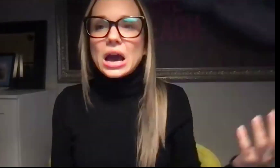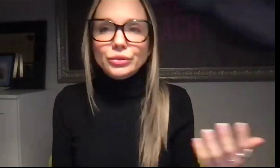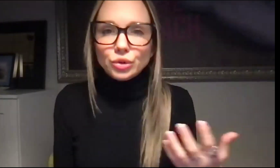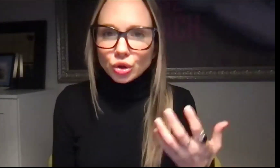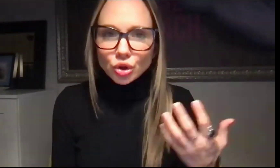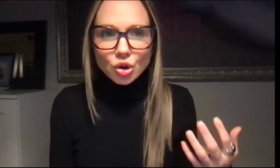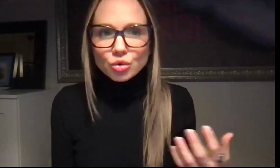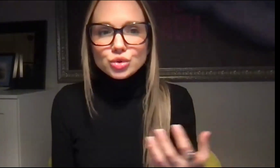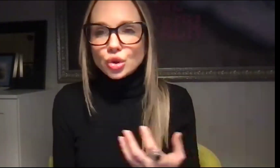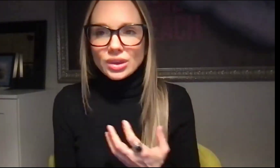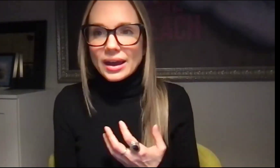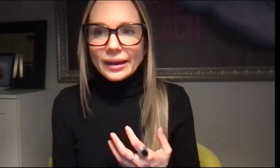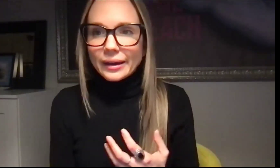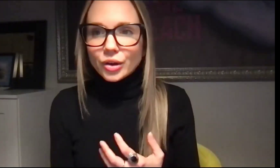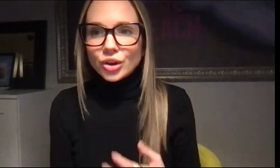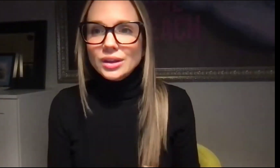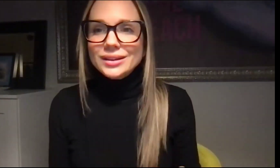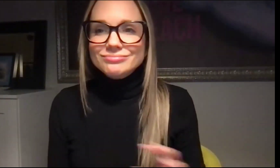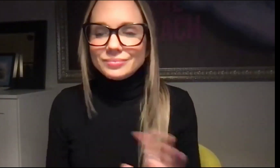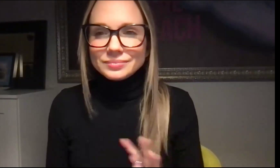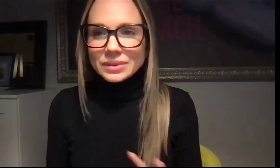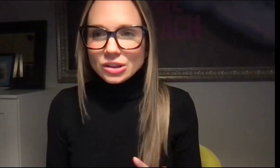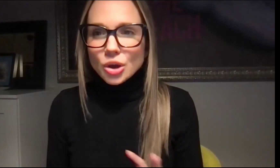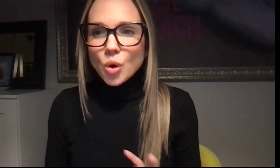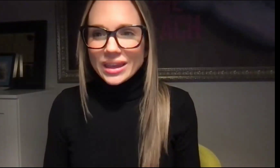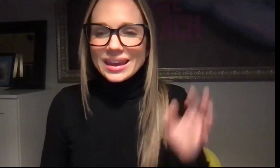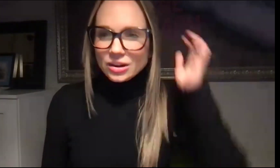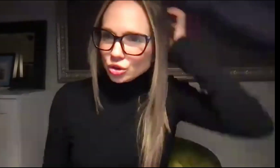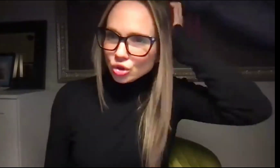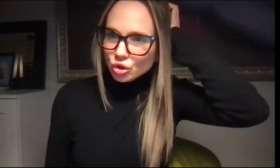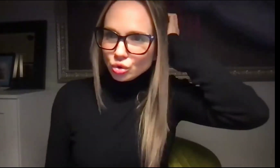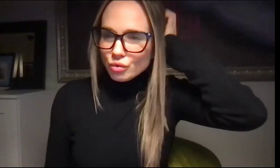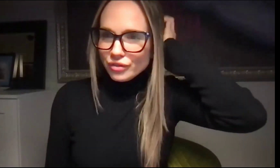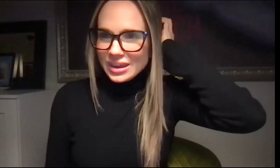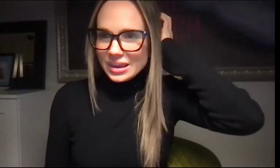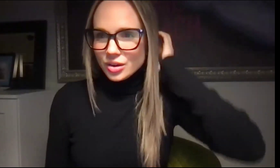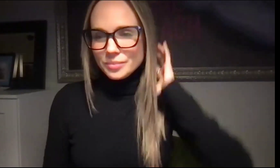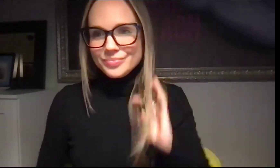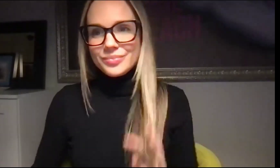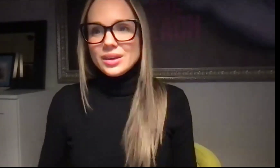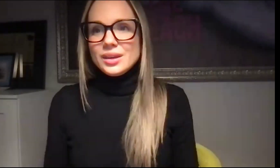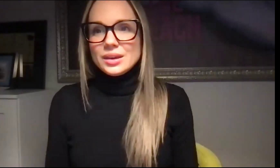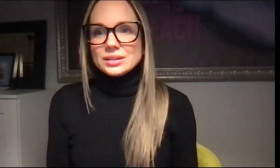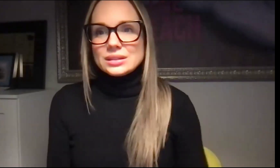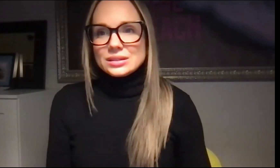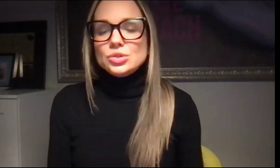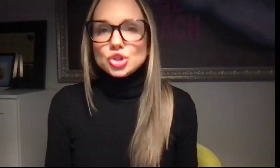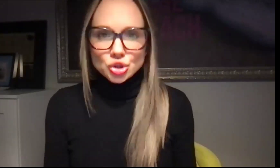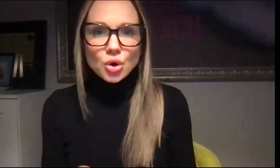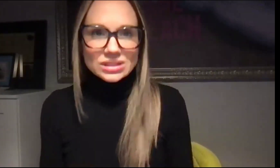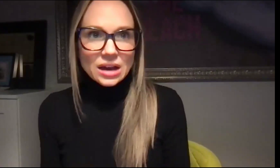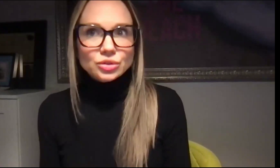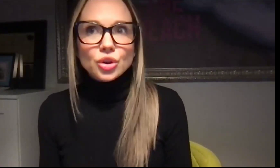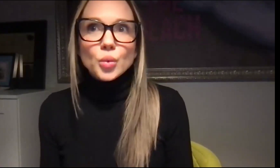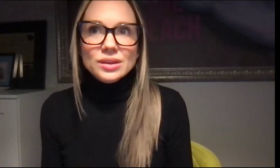une très grande couturière. Il y a moyen là, de trouver.